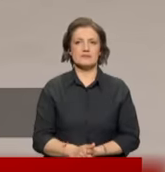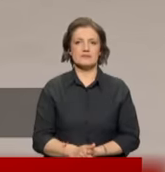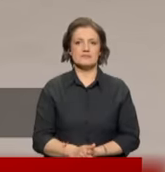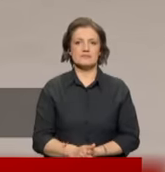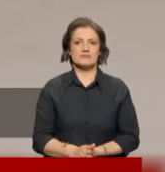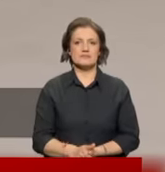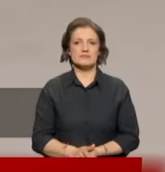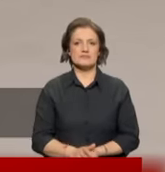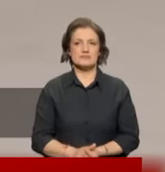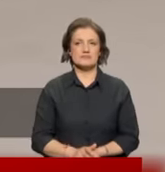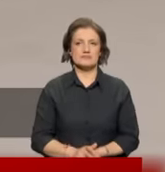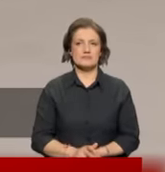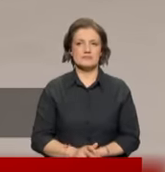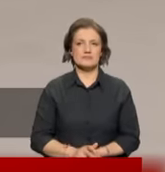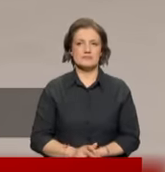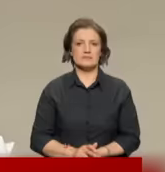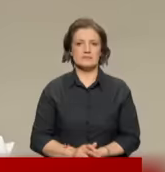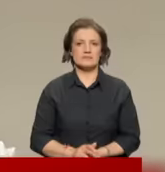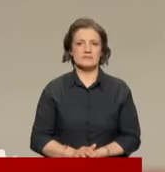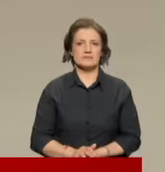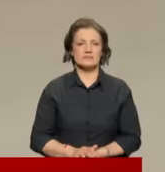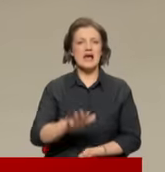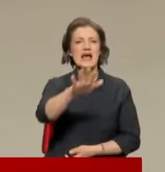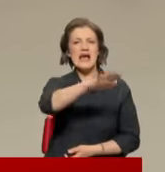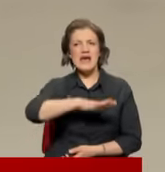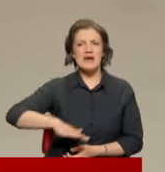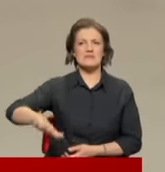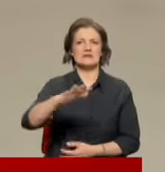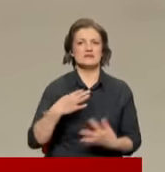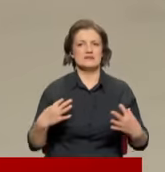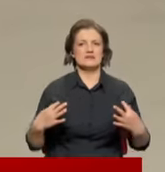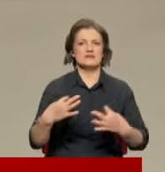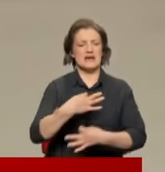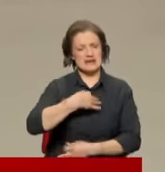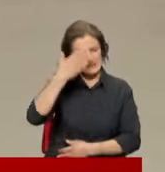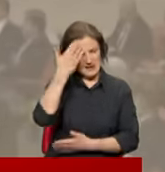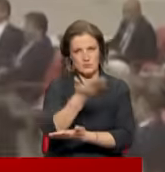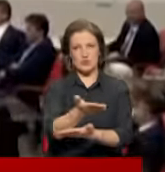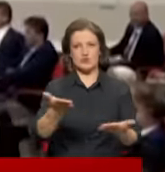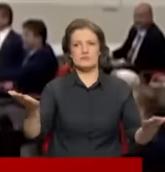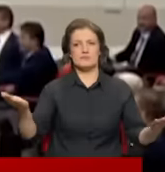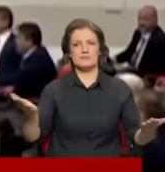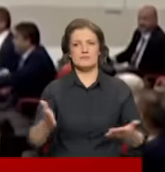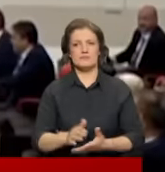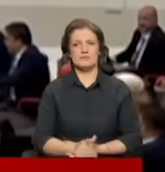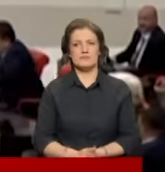sızlasın? Gerçekten bunu mu söylediniz? Hepinizi saygıyla selamlıyorum.